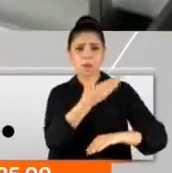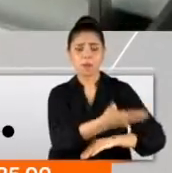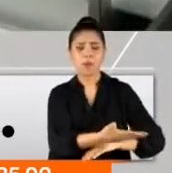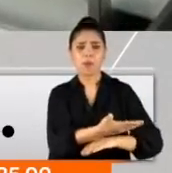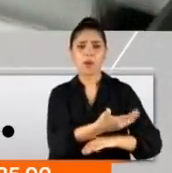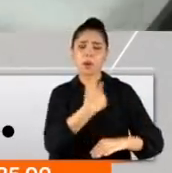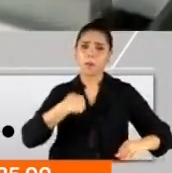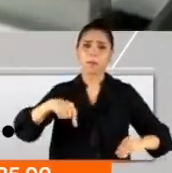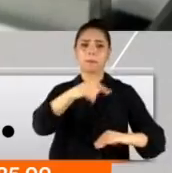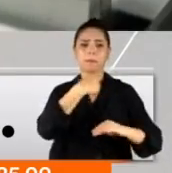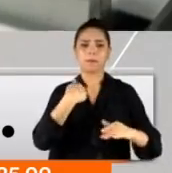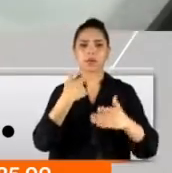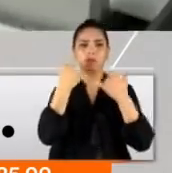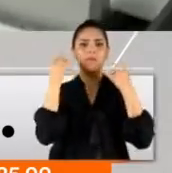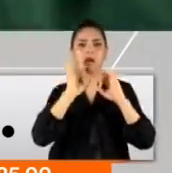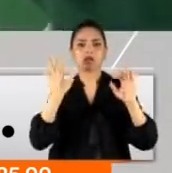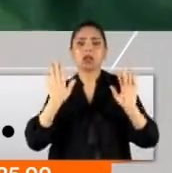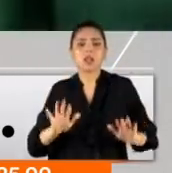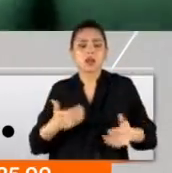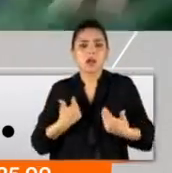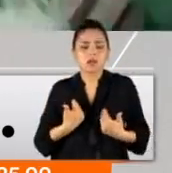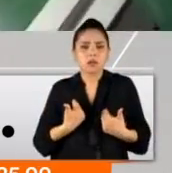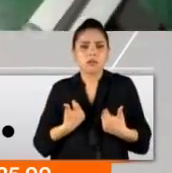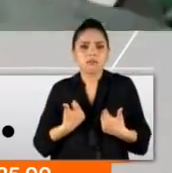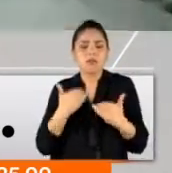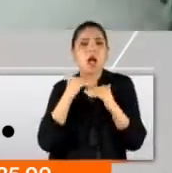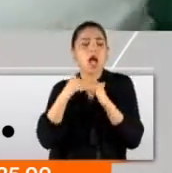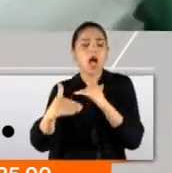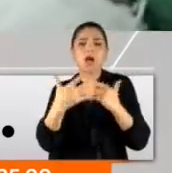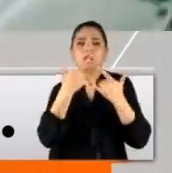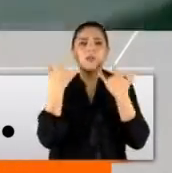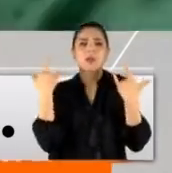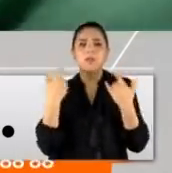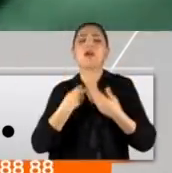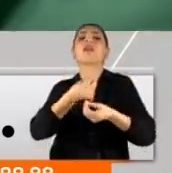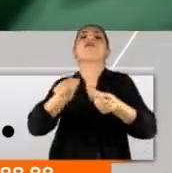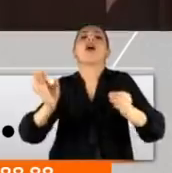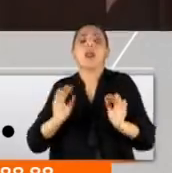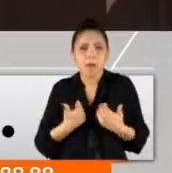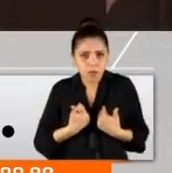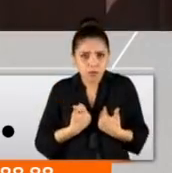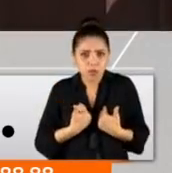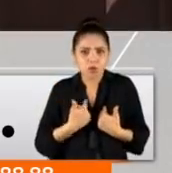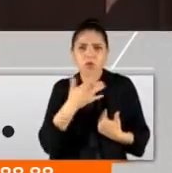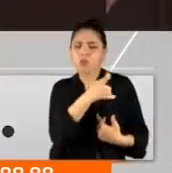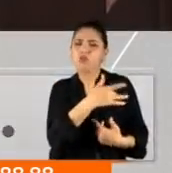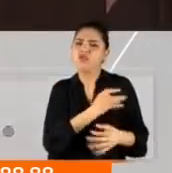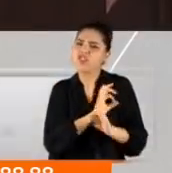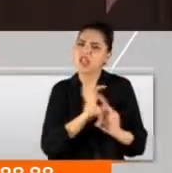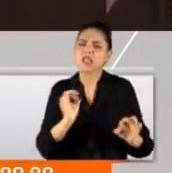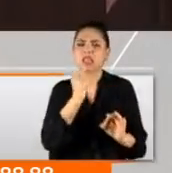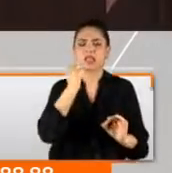biz maskesiz kalmışız. Halkımıza maske dağıtamamışız. Bu ne vicdansızlıktır